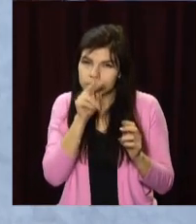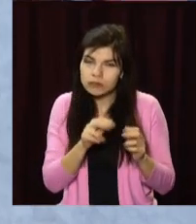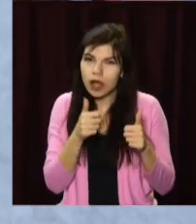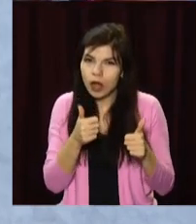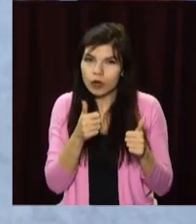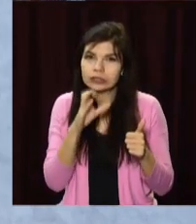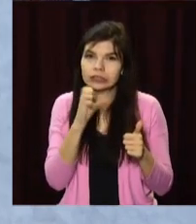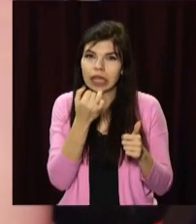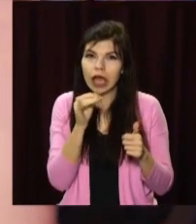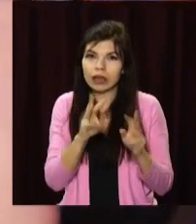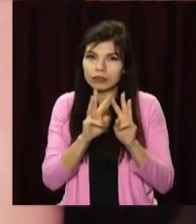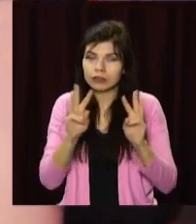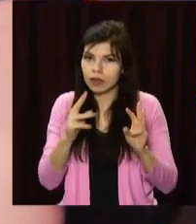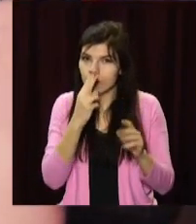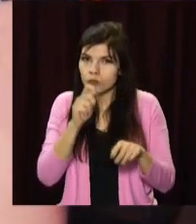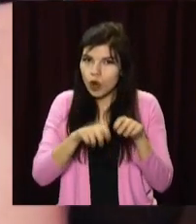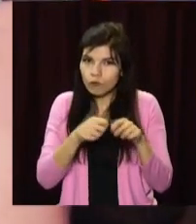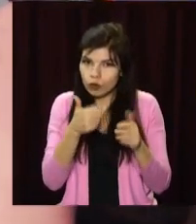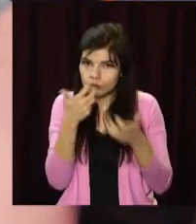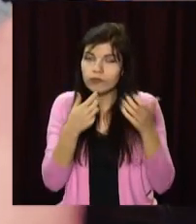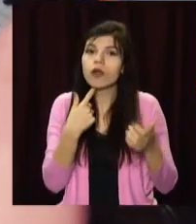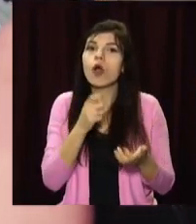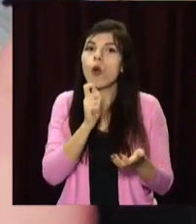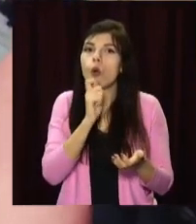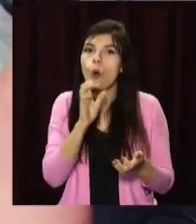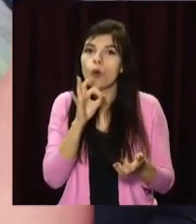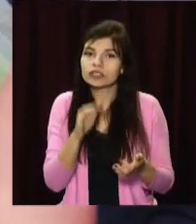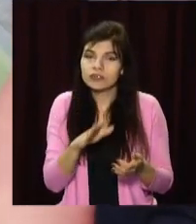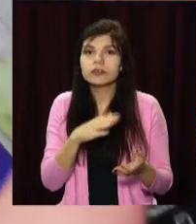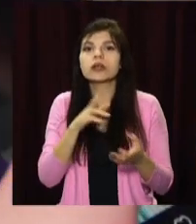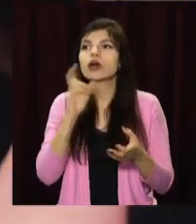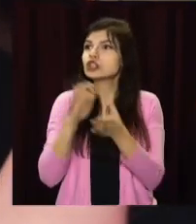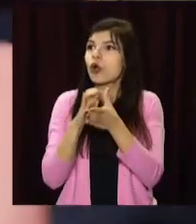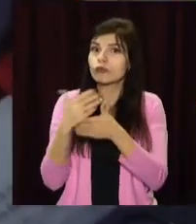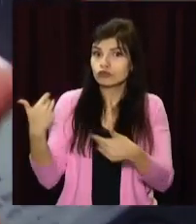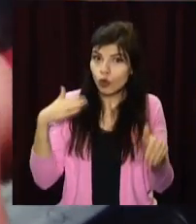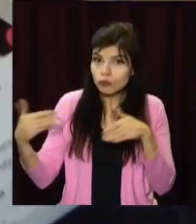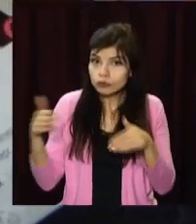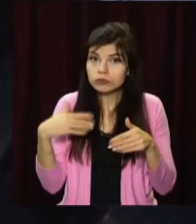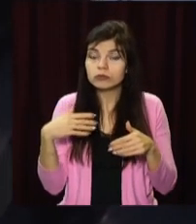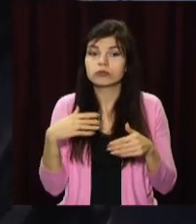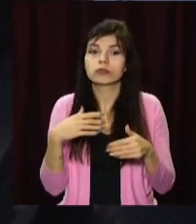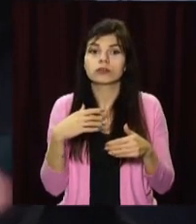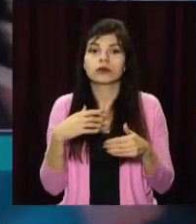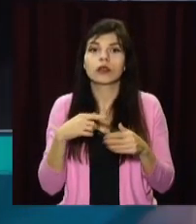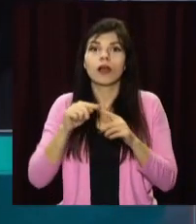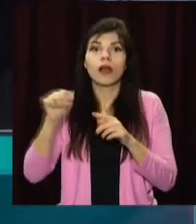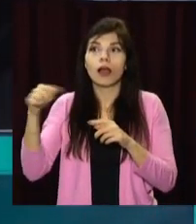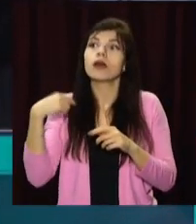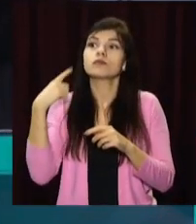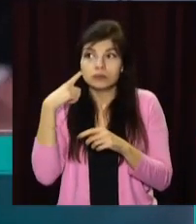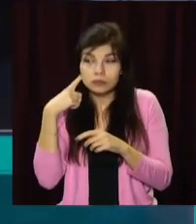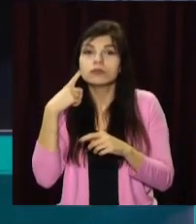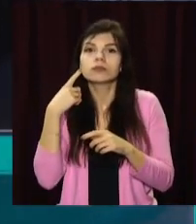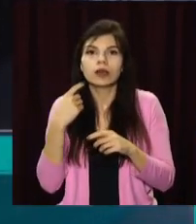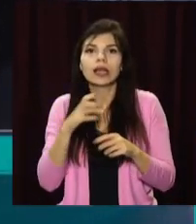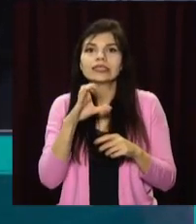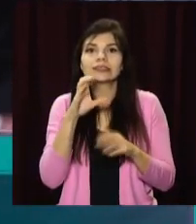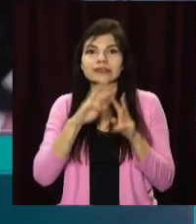на інтернет-шахраїв, дівчина ретельно перевіряє сайт, де буде робити замовлення. Читаю відзиви, знайомі говорять,